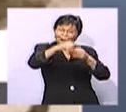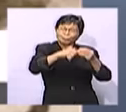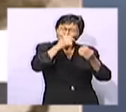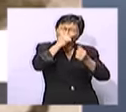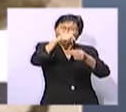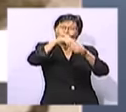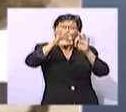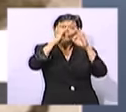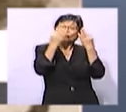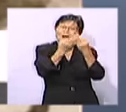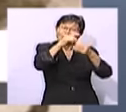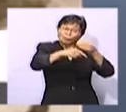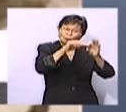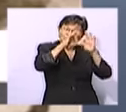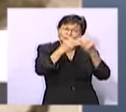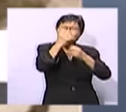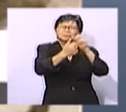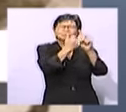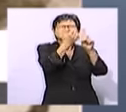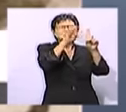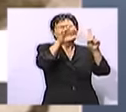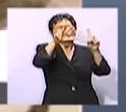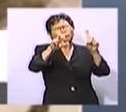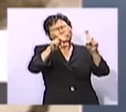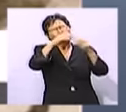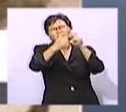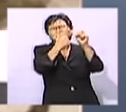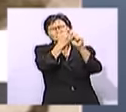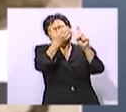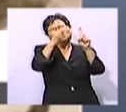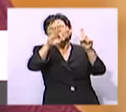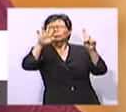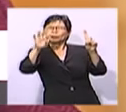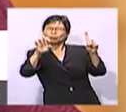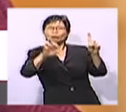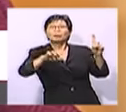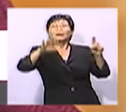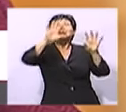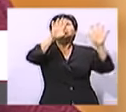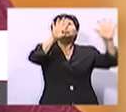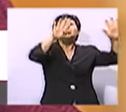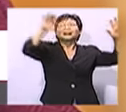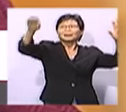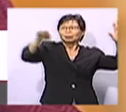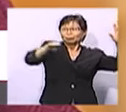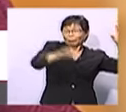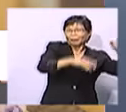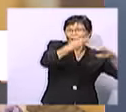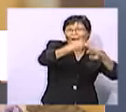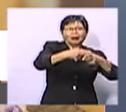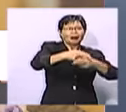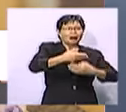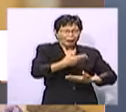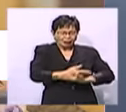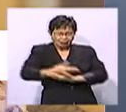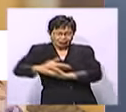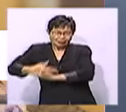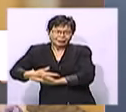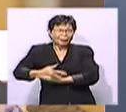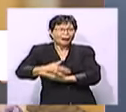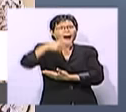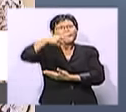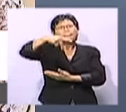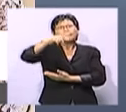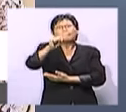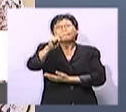keluarganya sekitar tahun 30-an dan 40-an, beliau dan 9 adik-beradiknya dikenali sebagai anak-anak Pak Ali